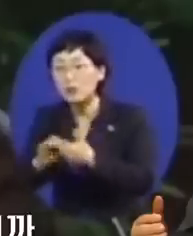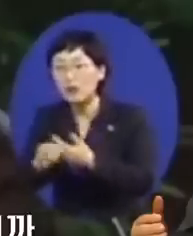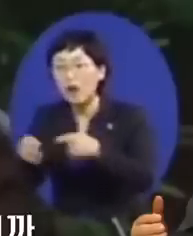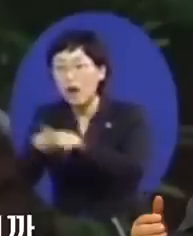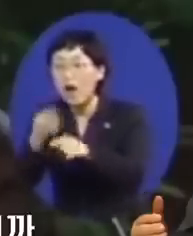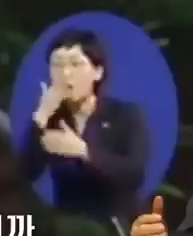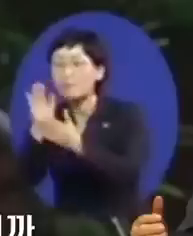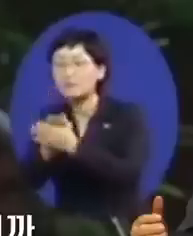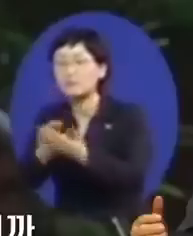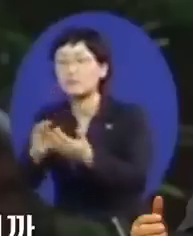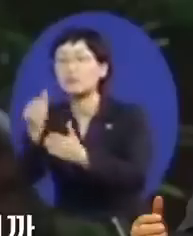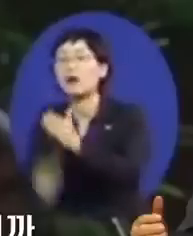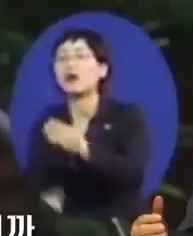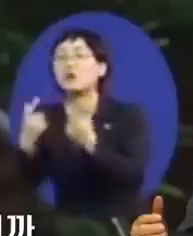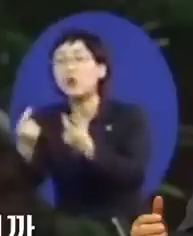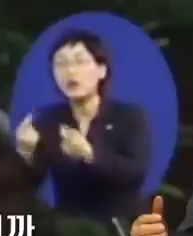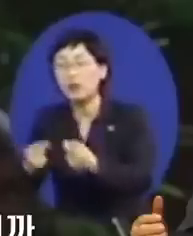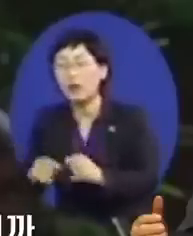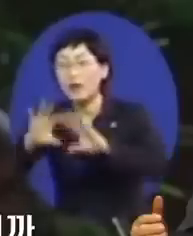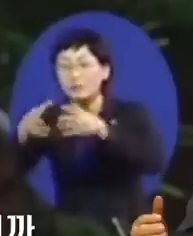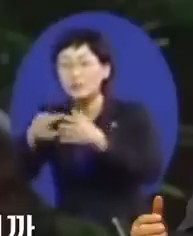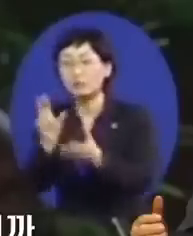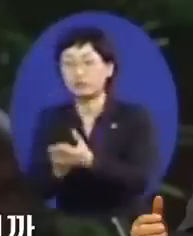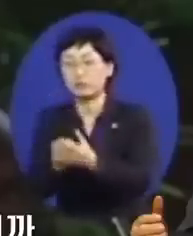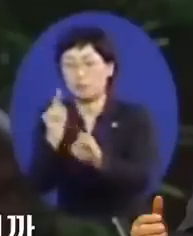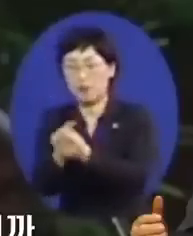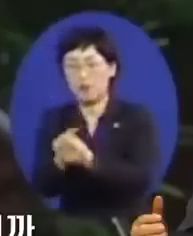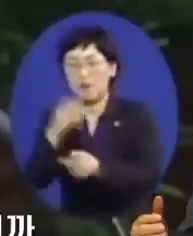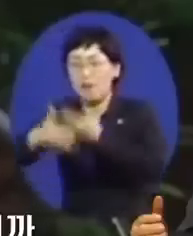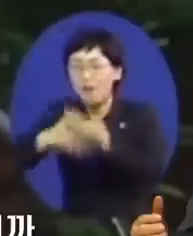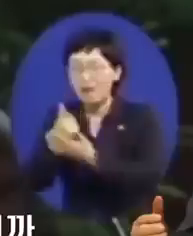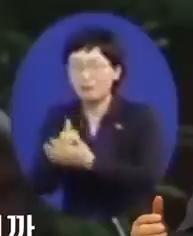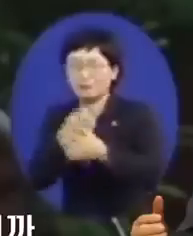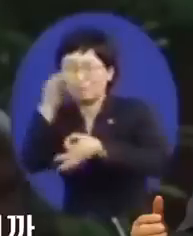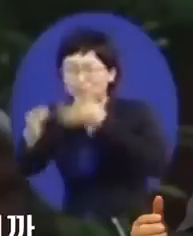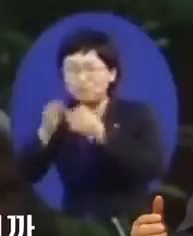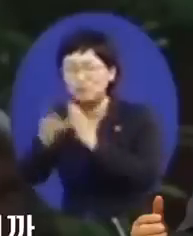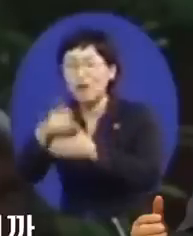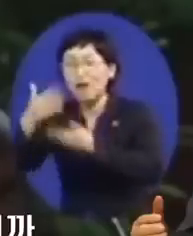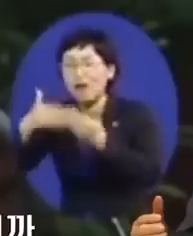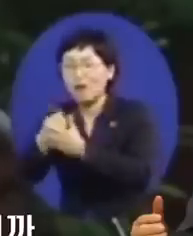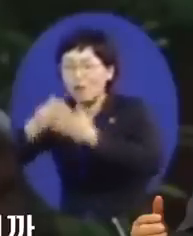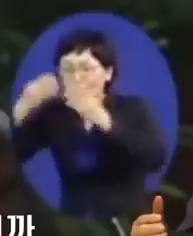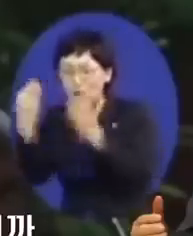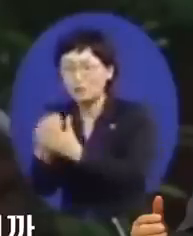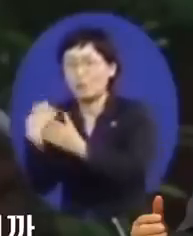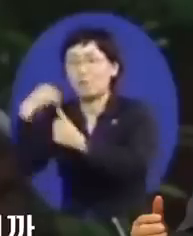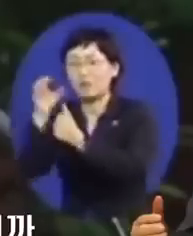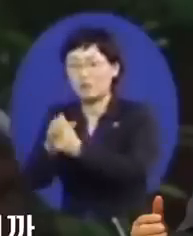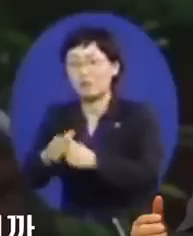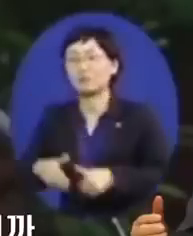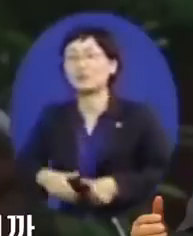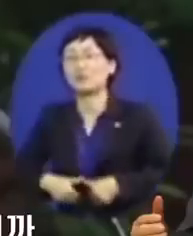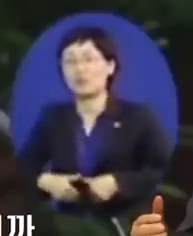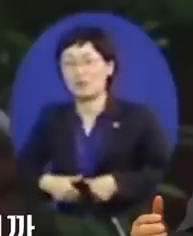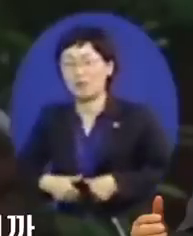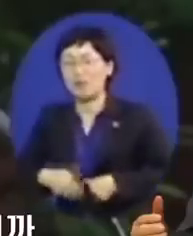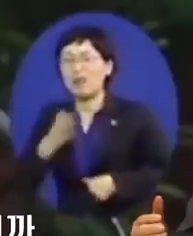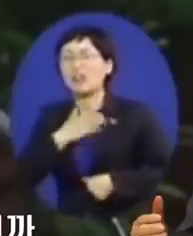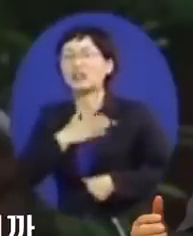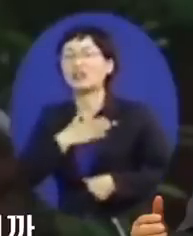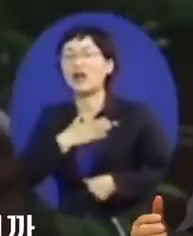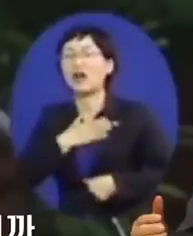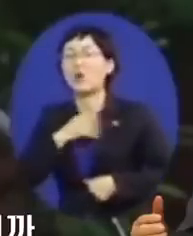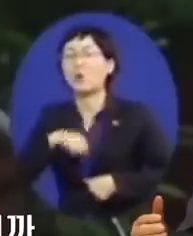죽는 것처럼 이 세상의 문제를 당해서 하나님께 부르짖을 때 주님께 온전히 맡겨야지 내가